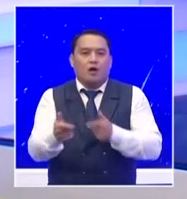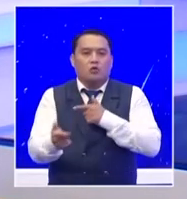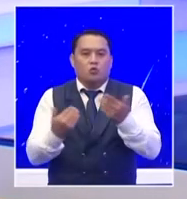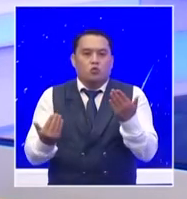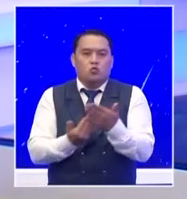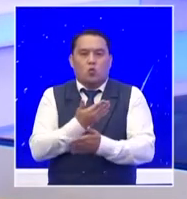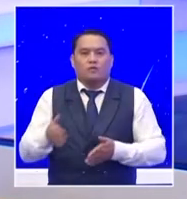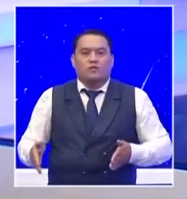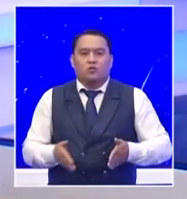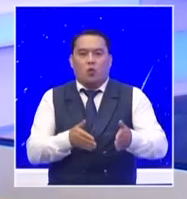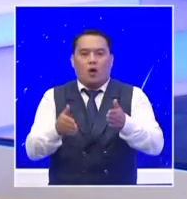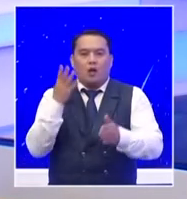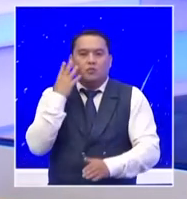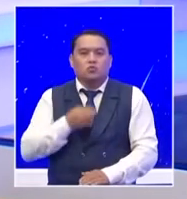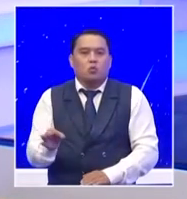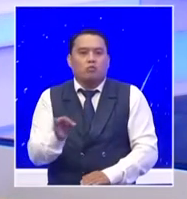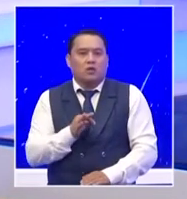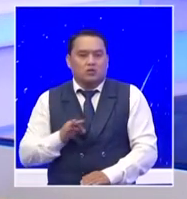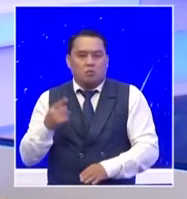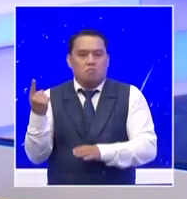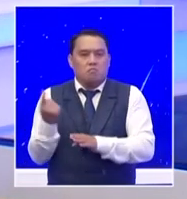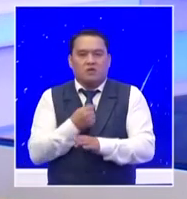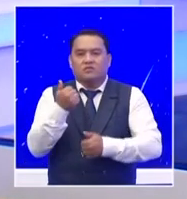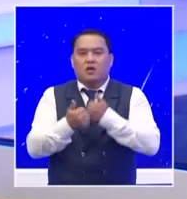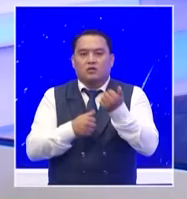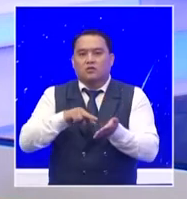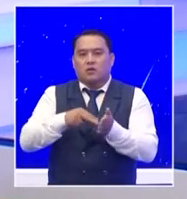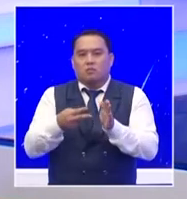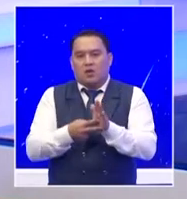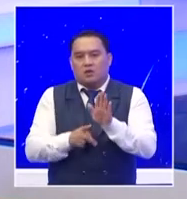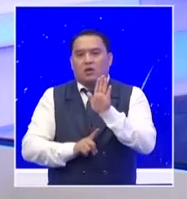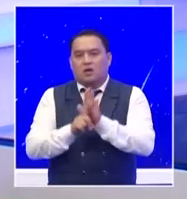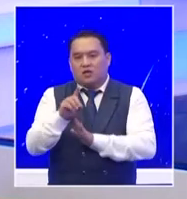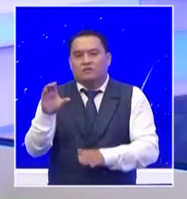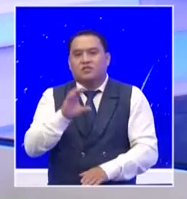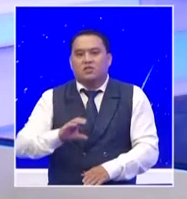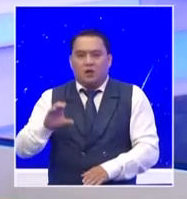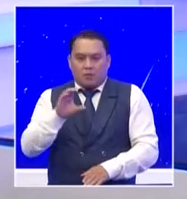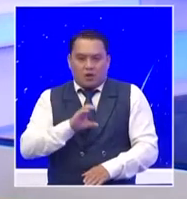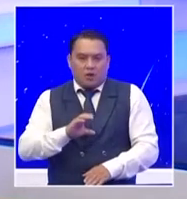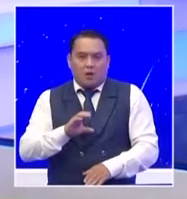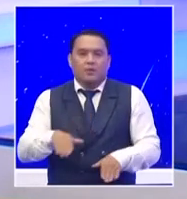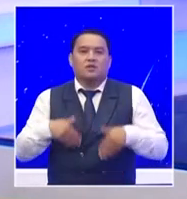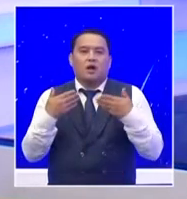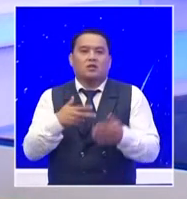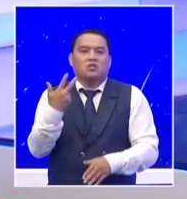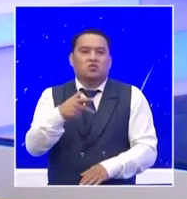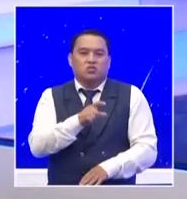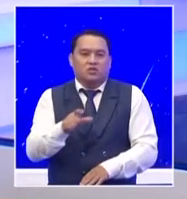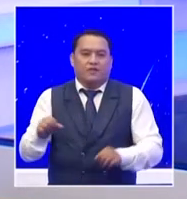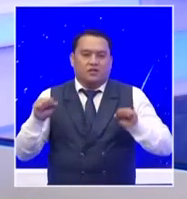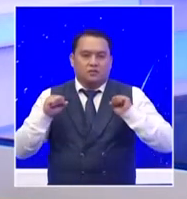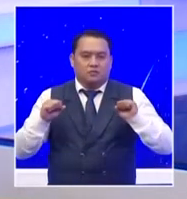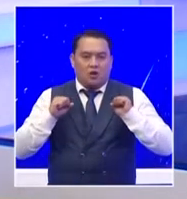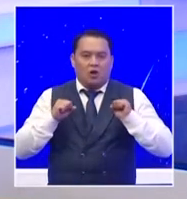новому сезону на трассах Алматинской области. Первое соревнование запланировано на начало сентября. ЖТСУ представят около 30